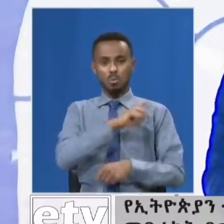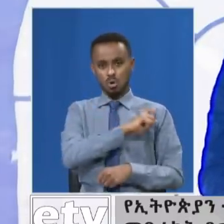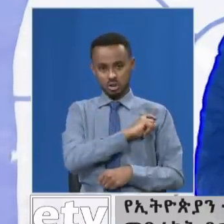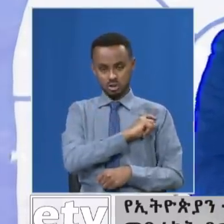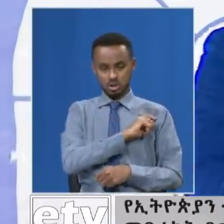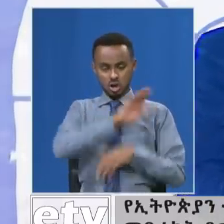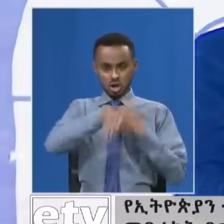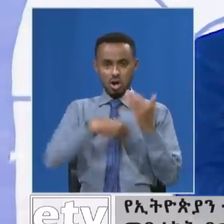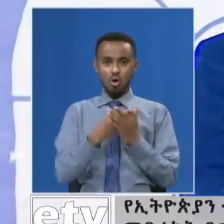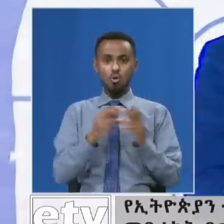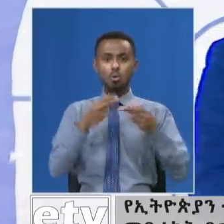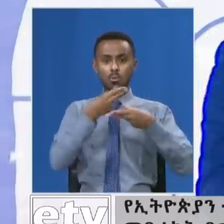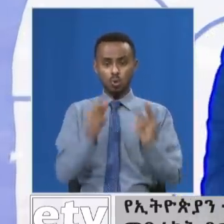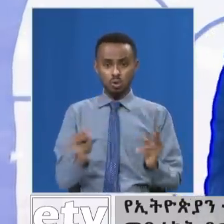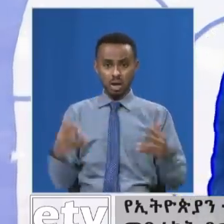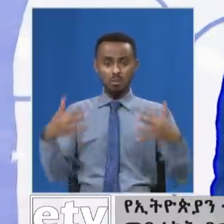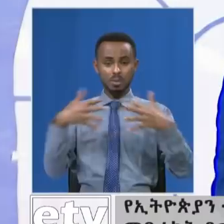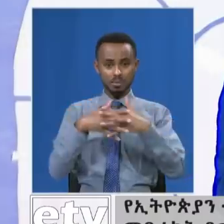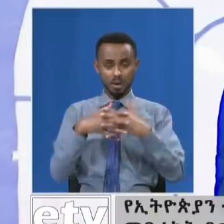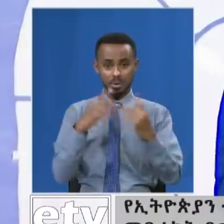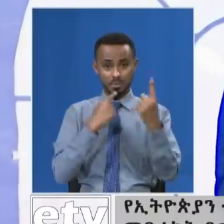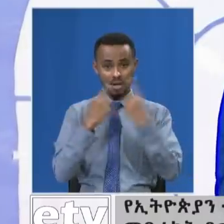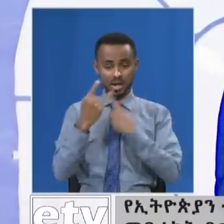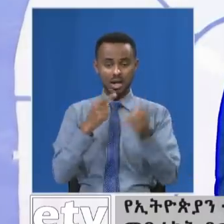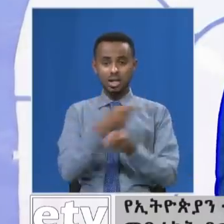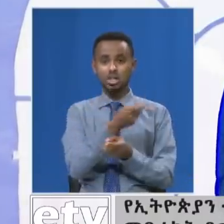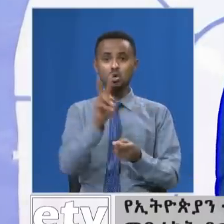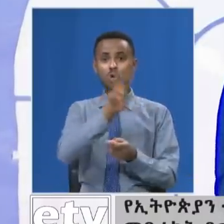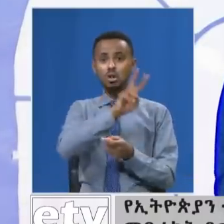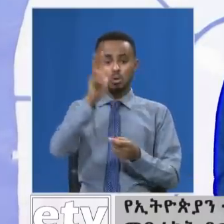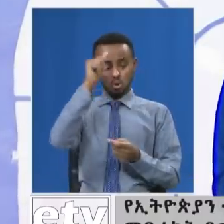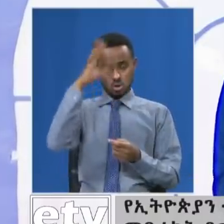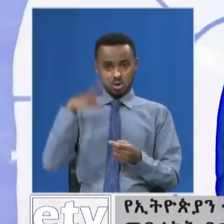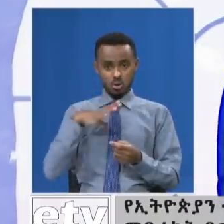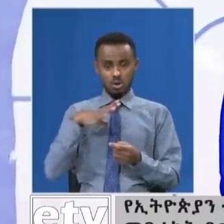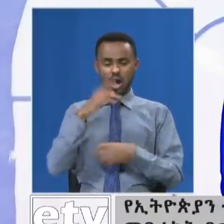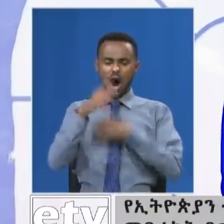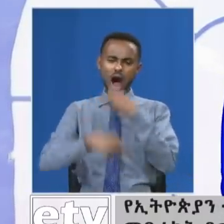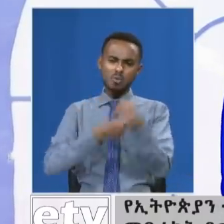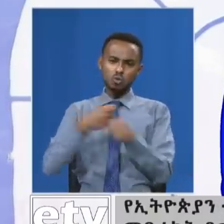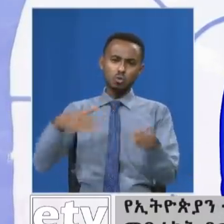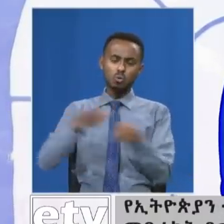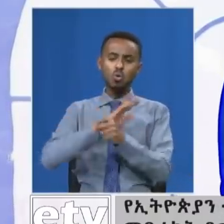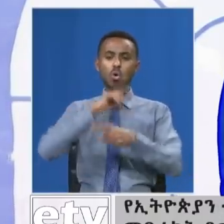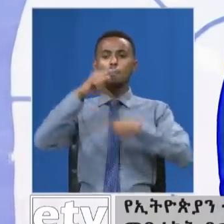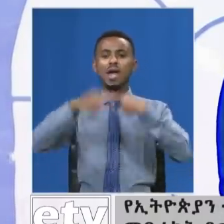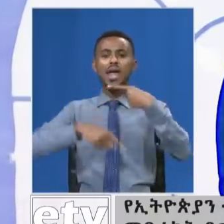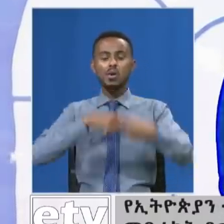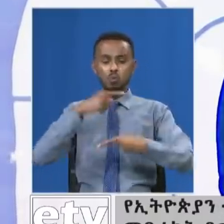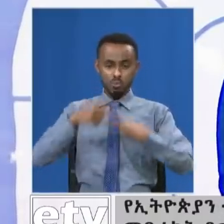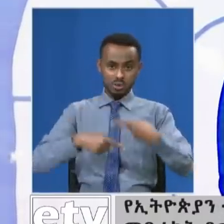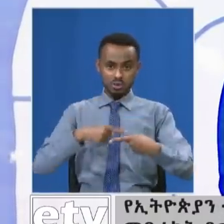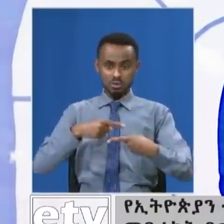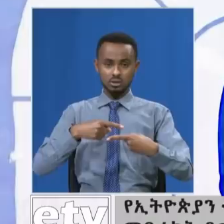ከፖሊስ ከሁሉም መስሪያ ቤት ጋር በመነጋገር እነዚህ 200 ሰዎች አመቱን ሙሉ በሄዱበት